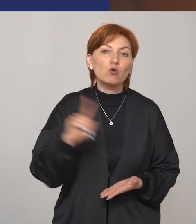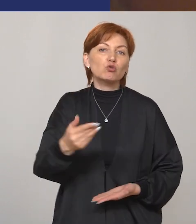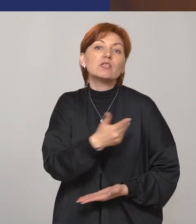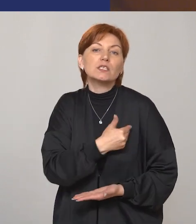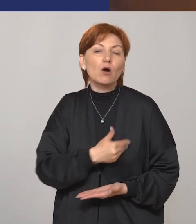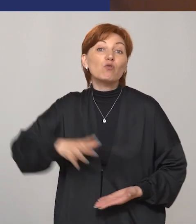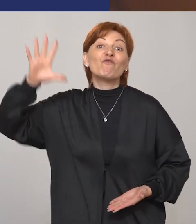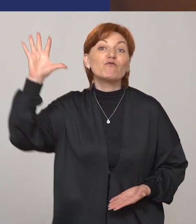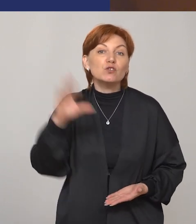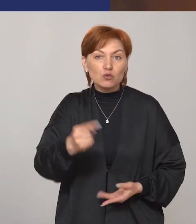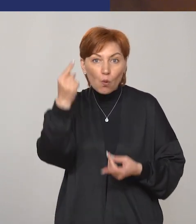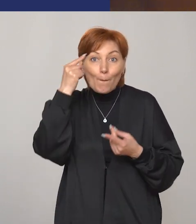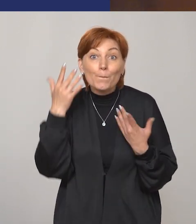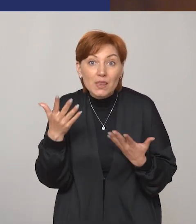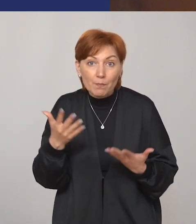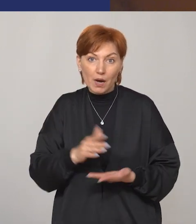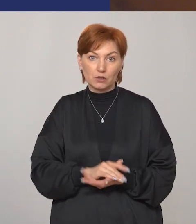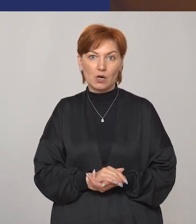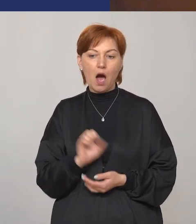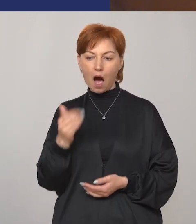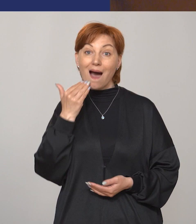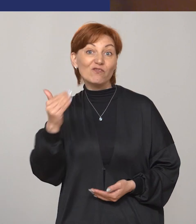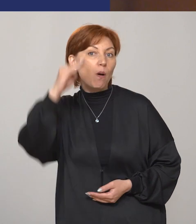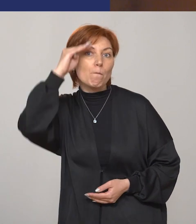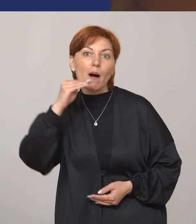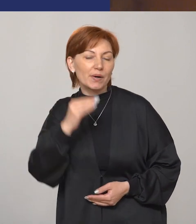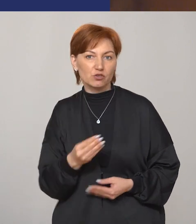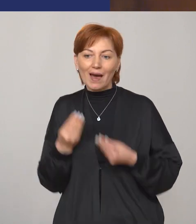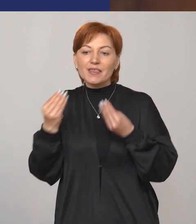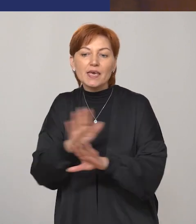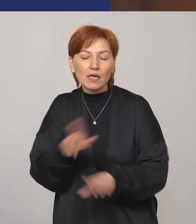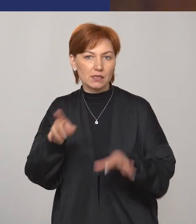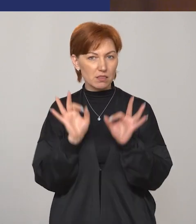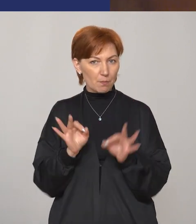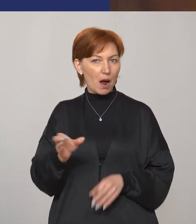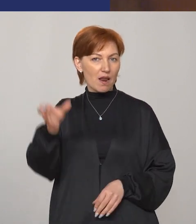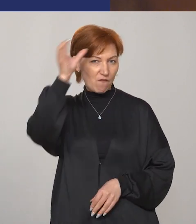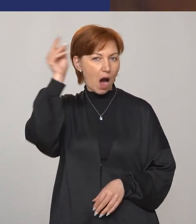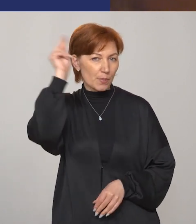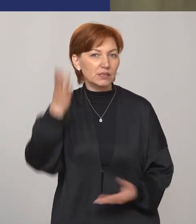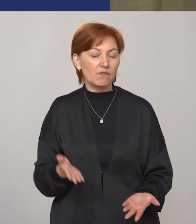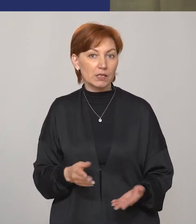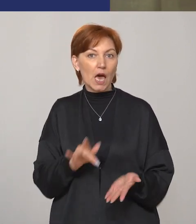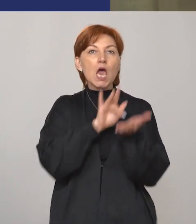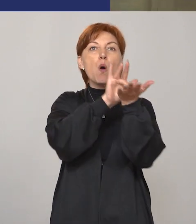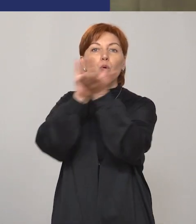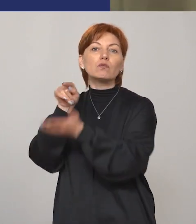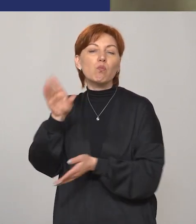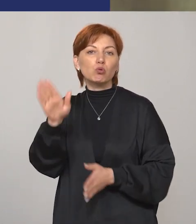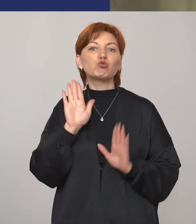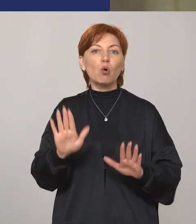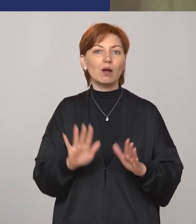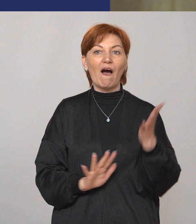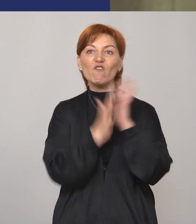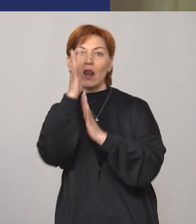ты захочешь. Все, понимаешь? А твой папочка не даст тебе нормального образования. И путешествовать ты